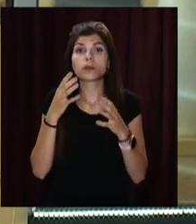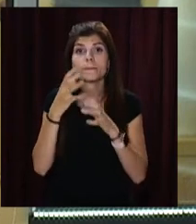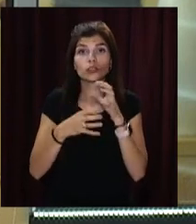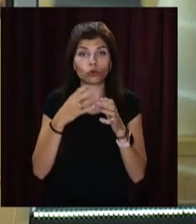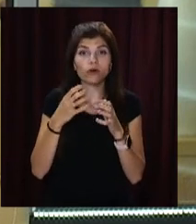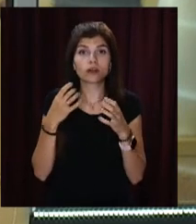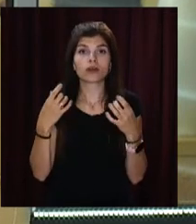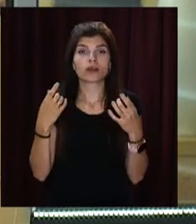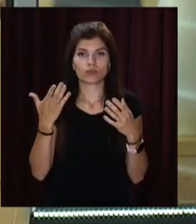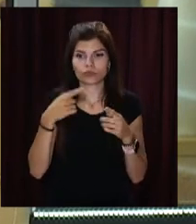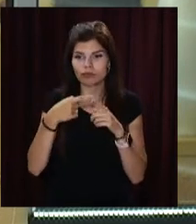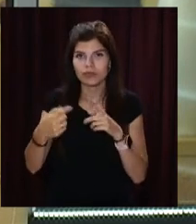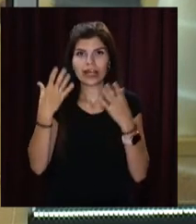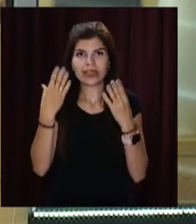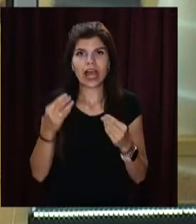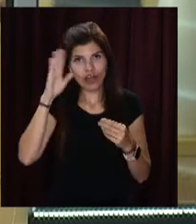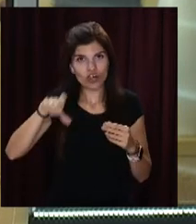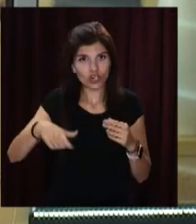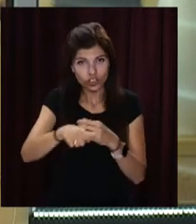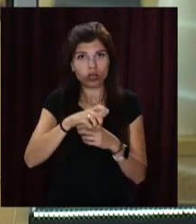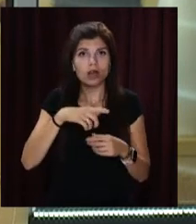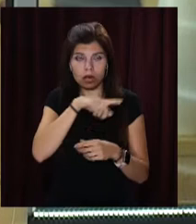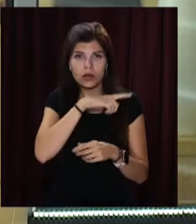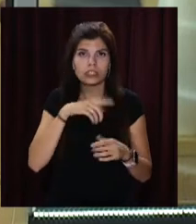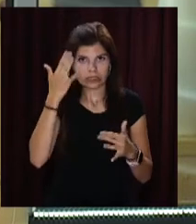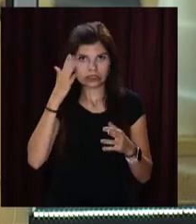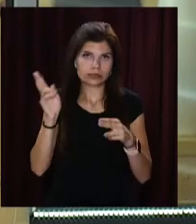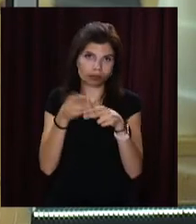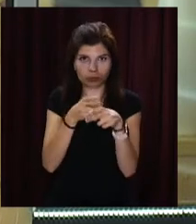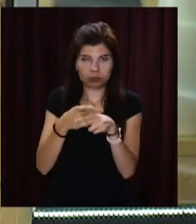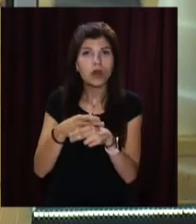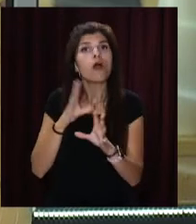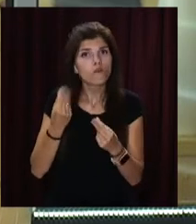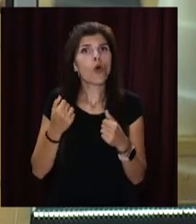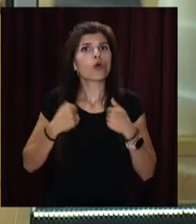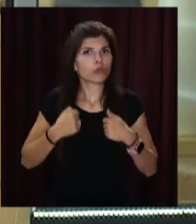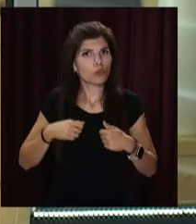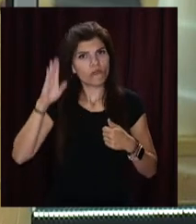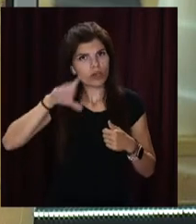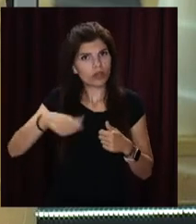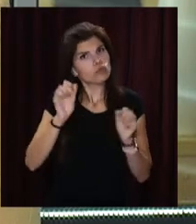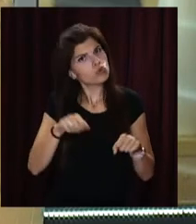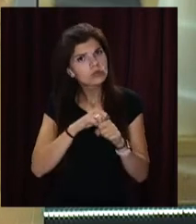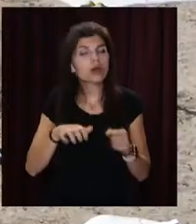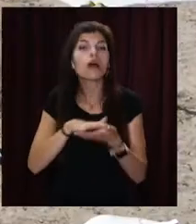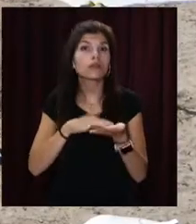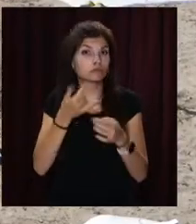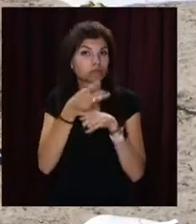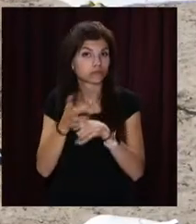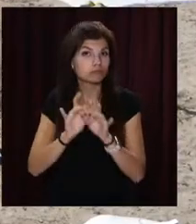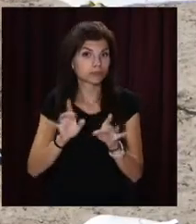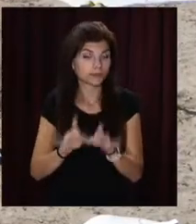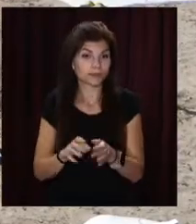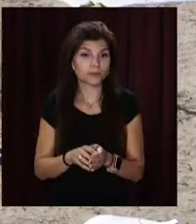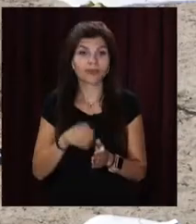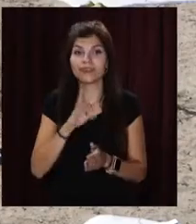експерти перевірили якість води. Які результати дослідження та чи можна наразі купатися у Дніпрі – у наступному сюжеті.